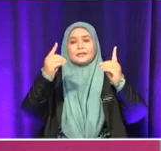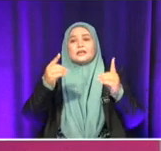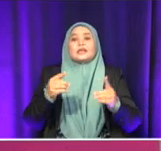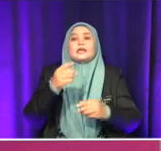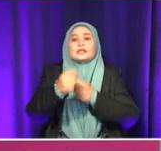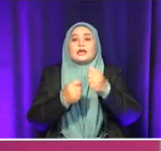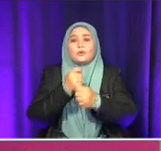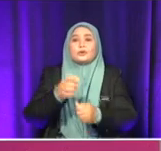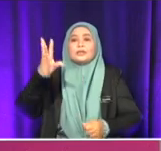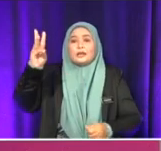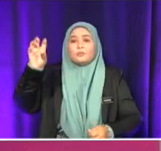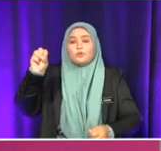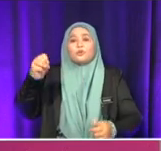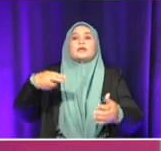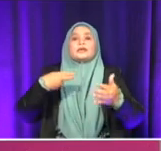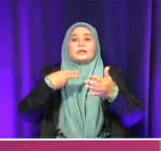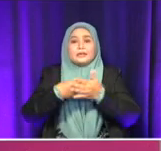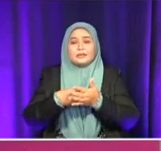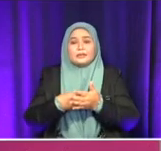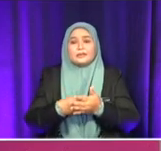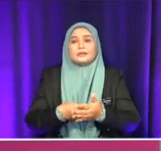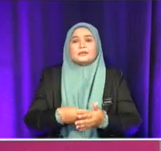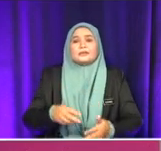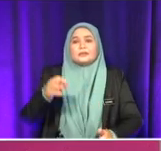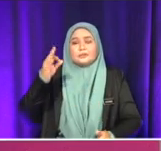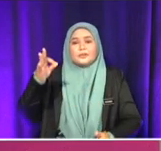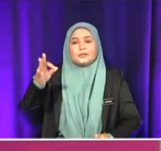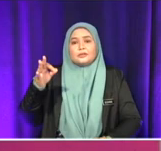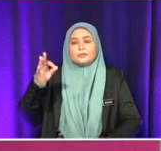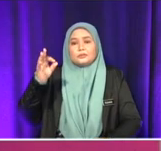tahun 1960 hingga 1979 lah